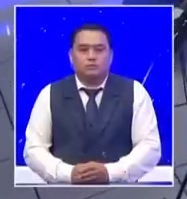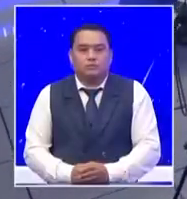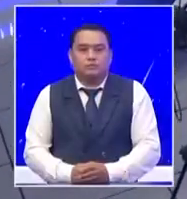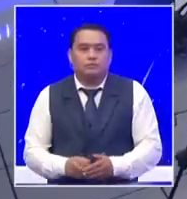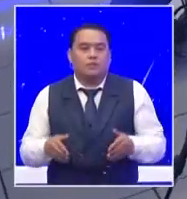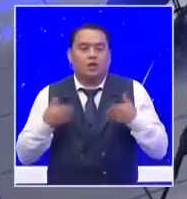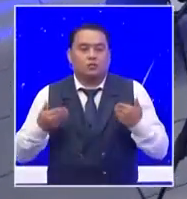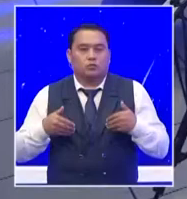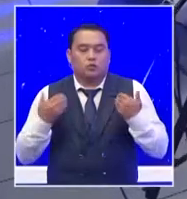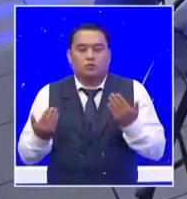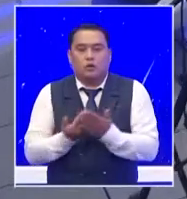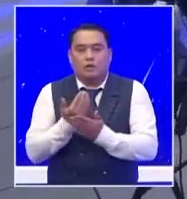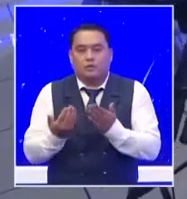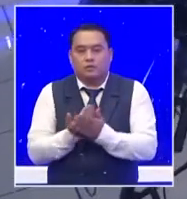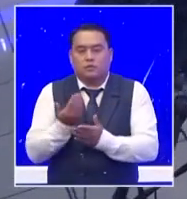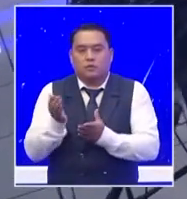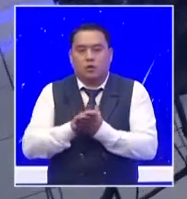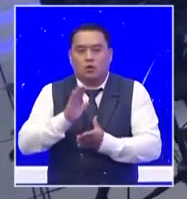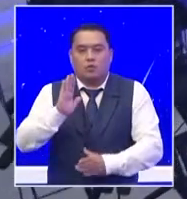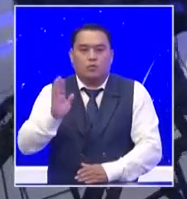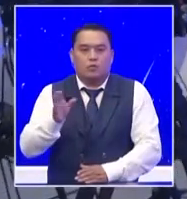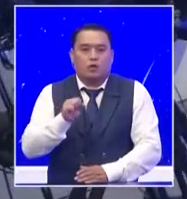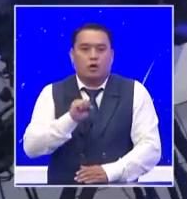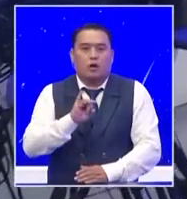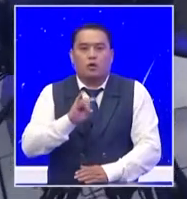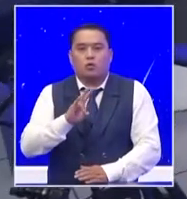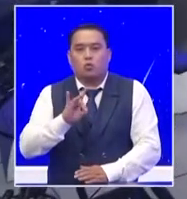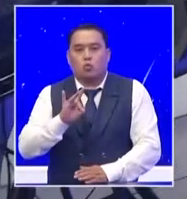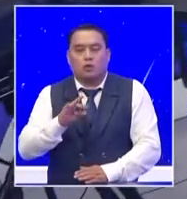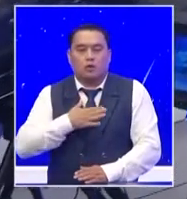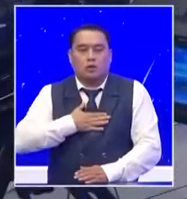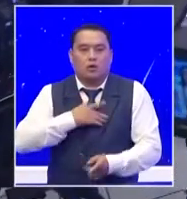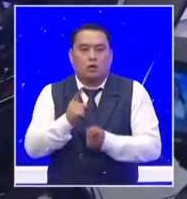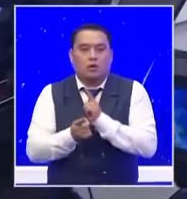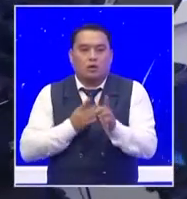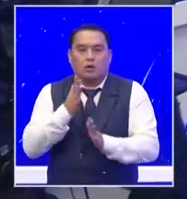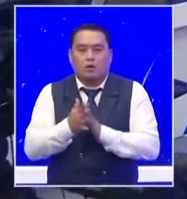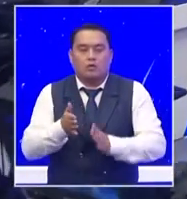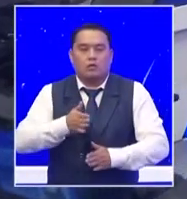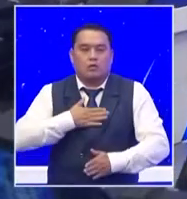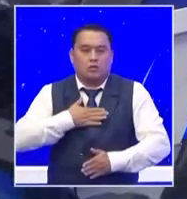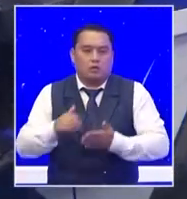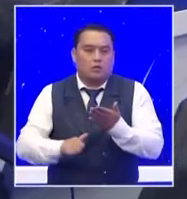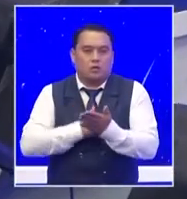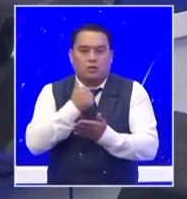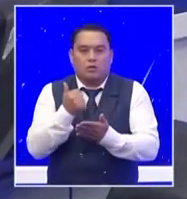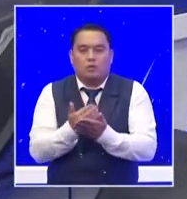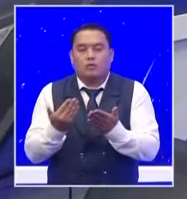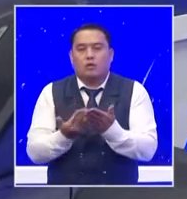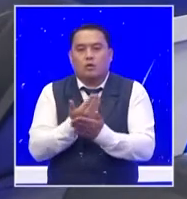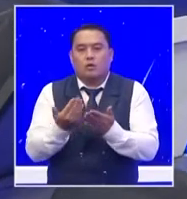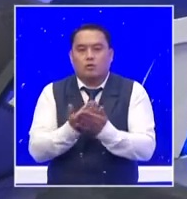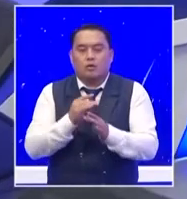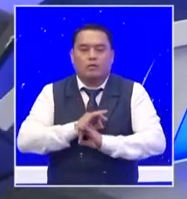Здравствуйте! В эфире телеканала ЖТСУ «Время новостей». В студии для вас работает Айнур Мейерханова. Сурдоперевод обеспечивает Марат Джумабеков. В начале